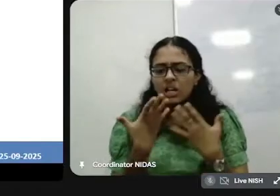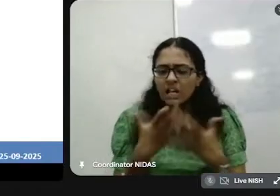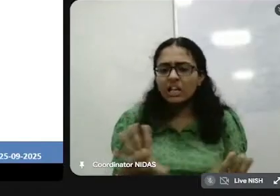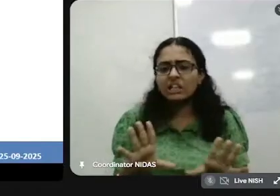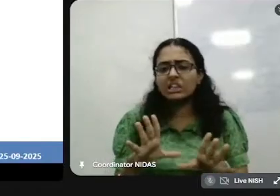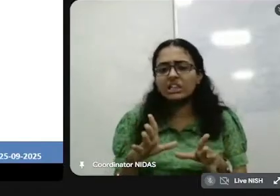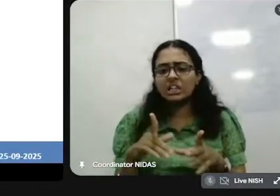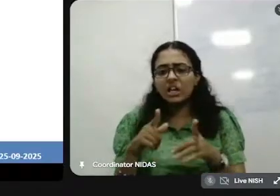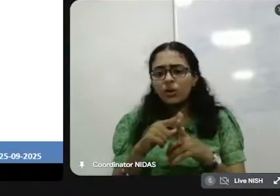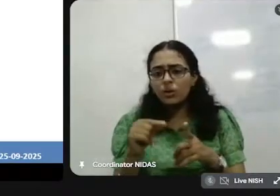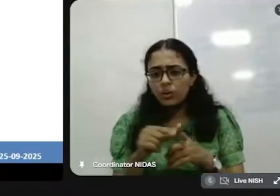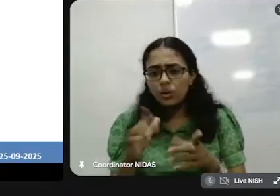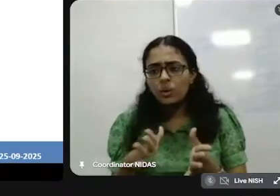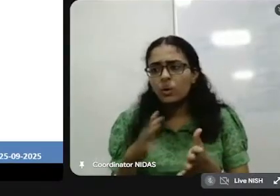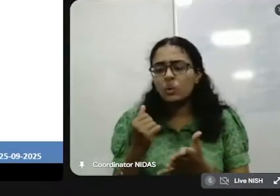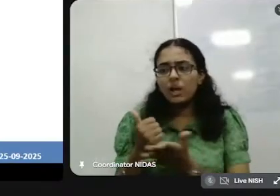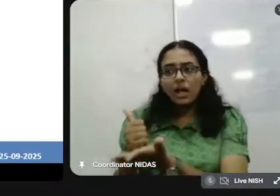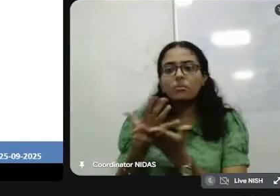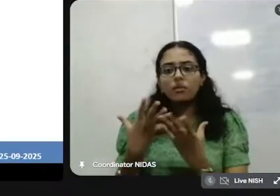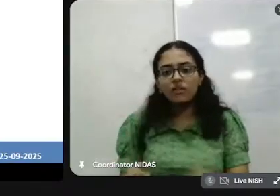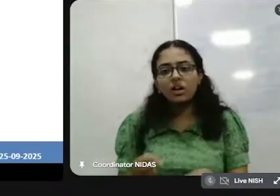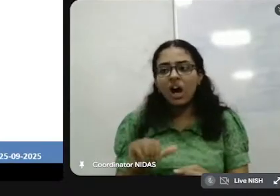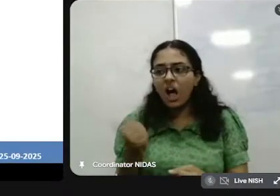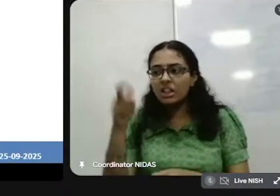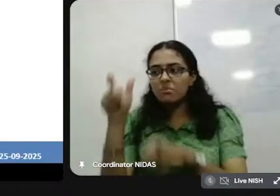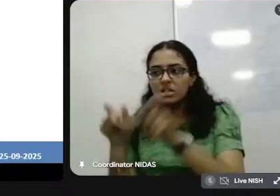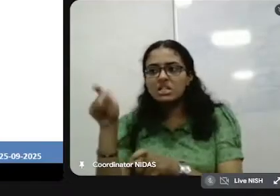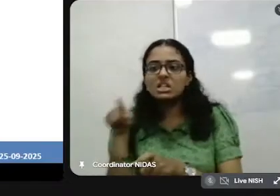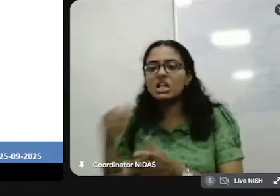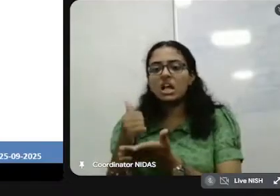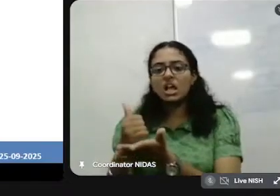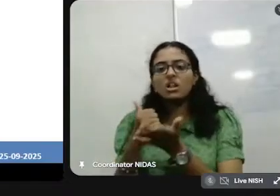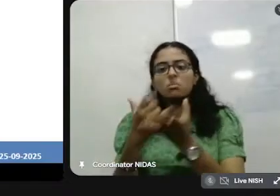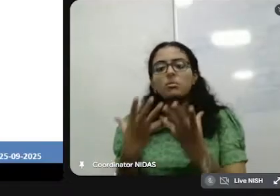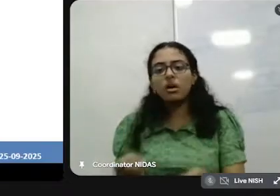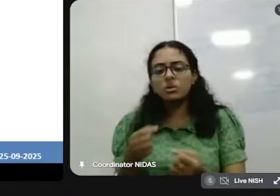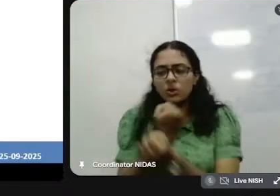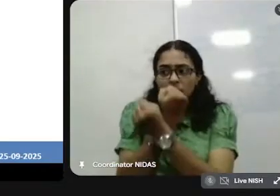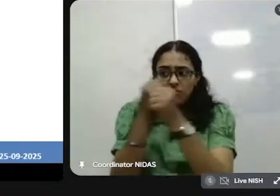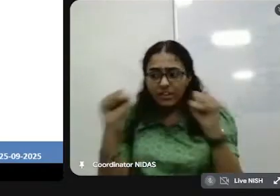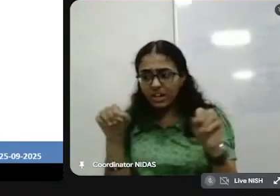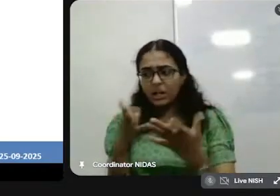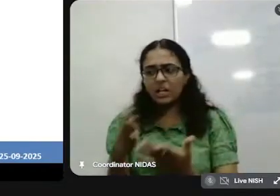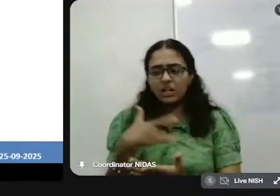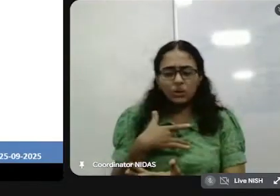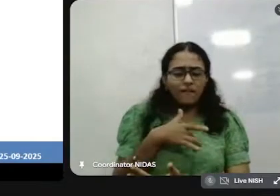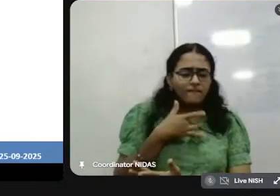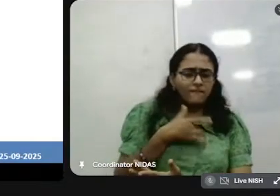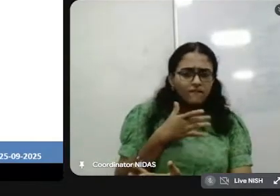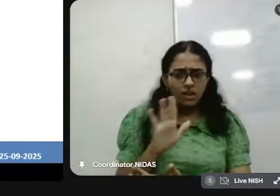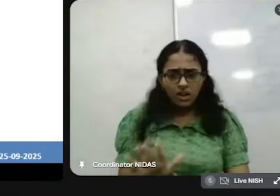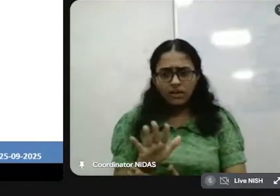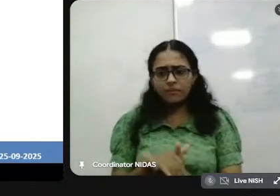ചെയ്യാൻ വേറൊരാളുടെ സഹായം ചിലപ്പം വേണ്ടിവരും. അപ്പൊ അങ്ങനെ വേറൊരാളുടെ സഹായം വരുമ്പോൾ നമുക്കൊരു സ്വാതന്ത്ര്യം ഇല്ല എന്ന് തോന്നുന്ന അവസ്ഥ ആൾക്കാർ